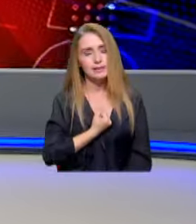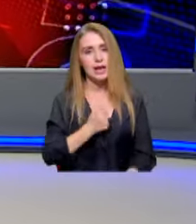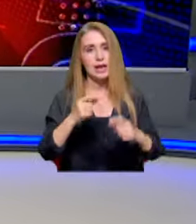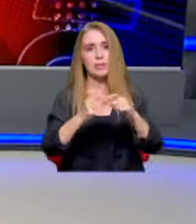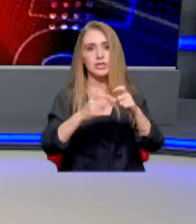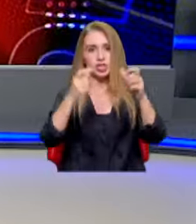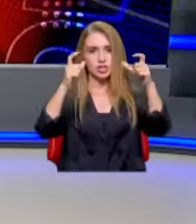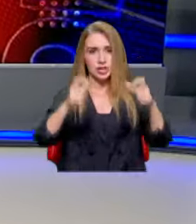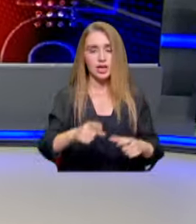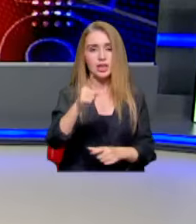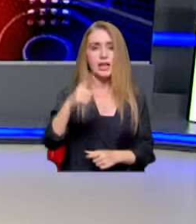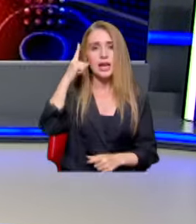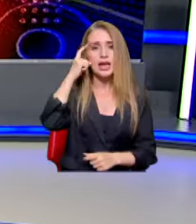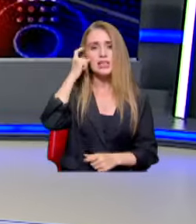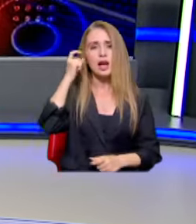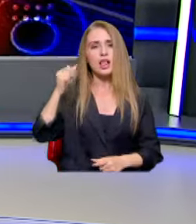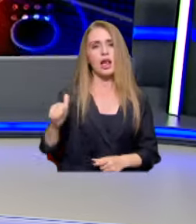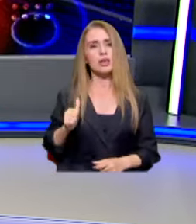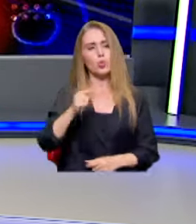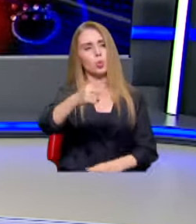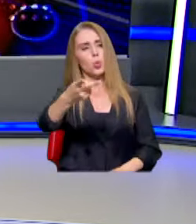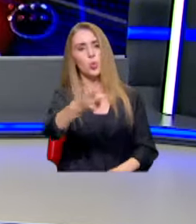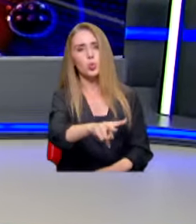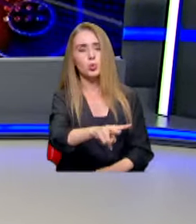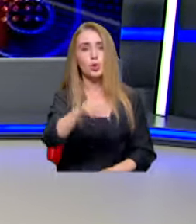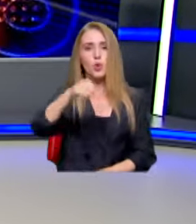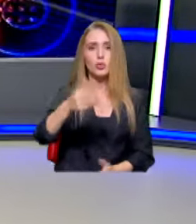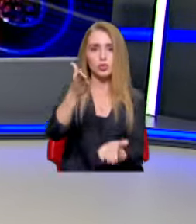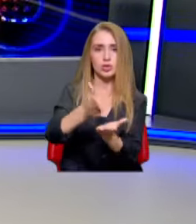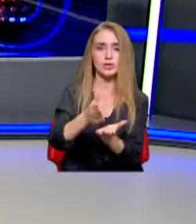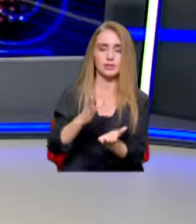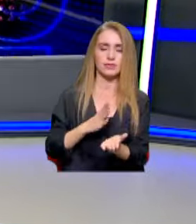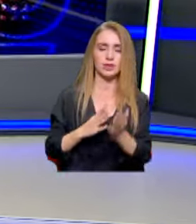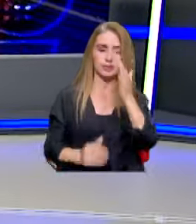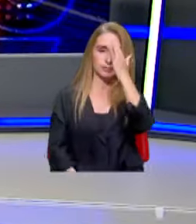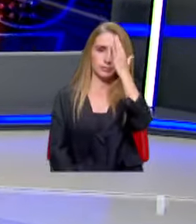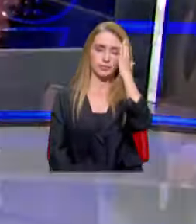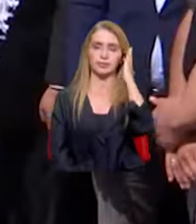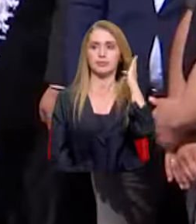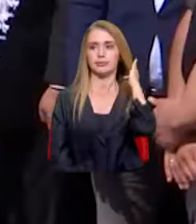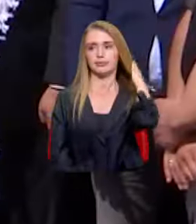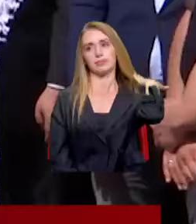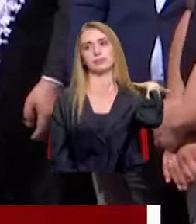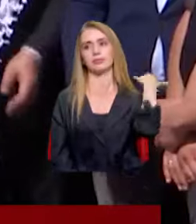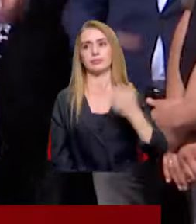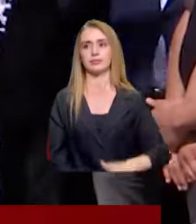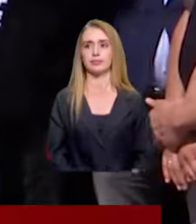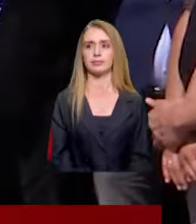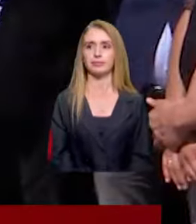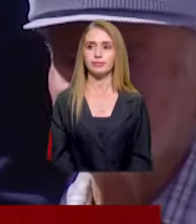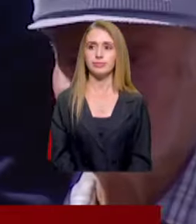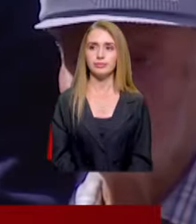şeria'da İsrail güçleri tarafından katledildi bugün cenazesi vardı Allah